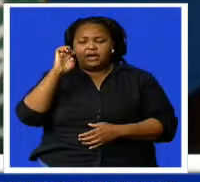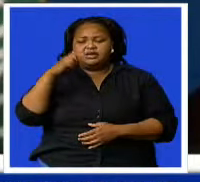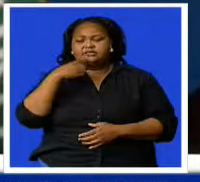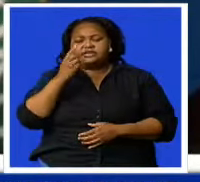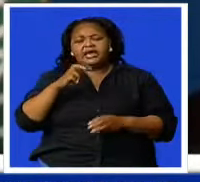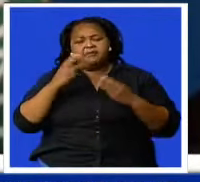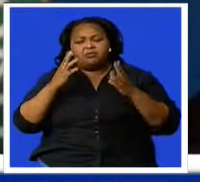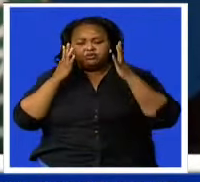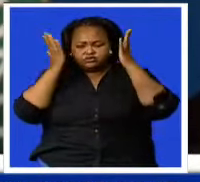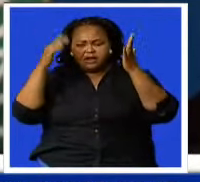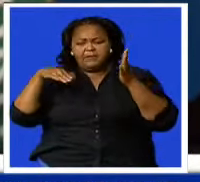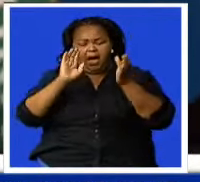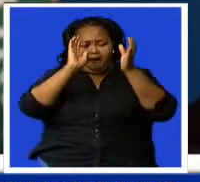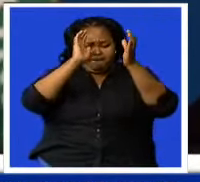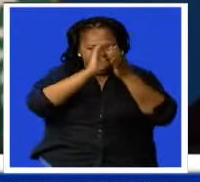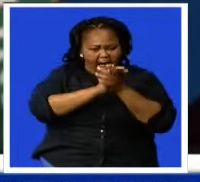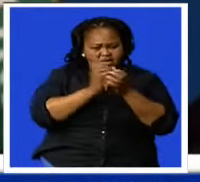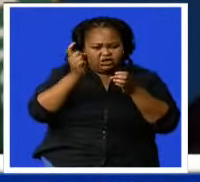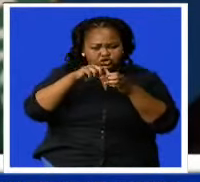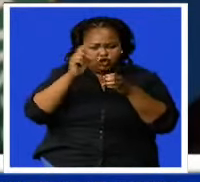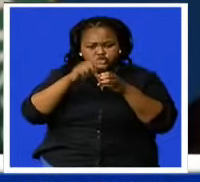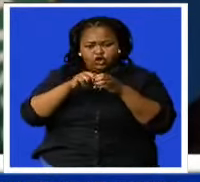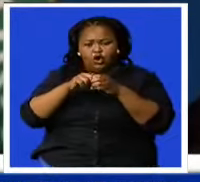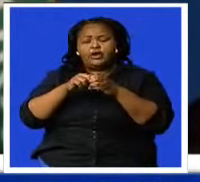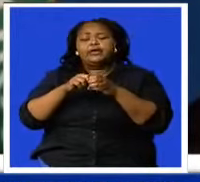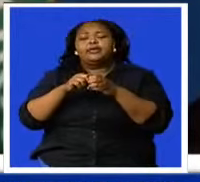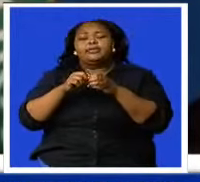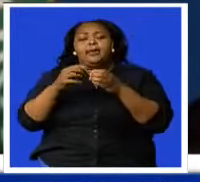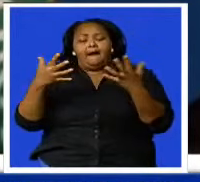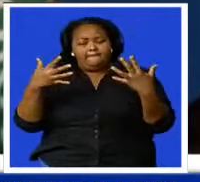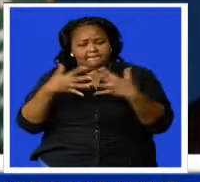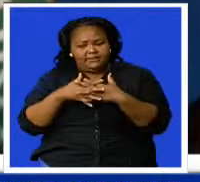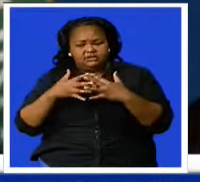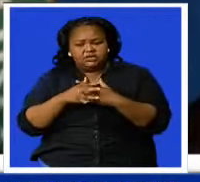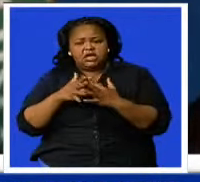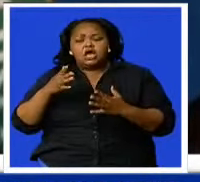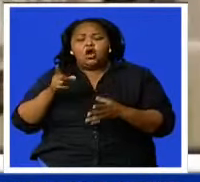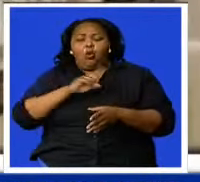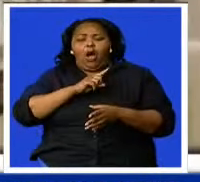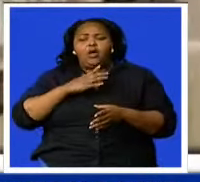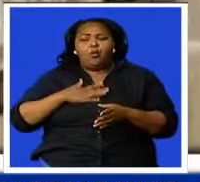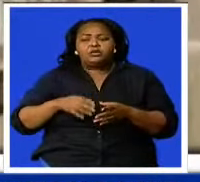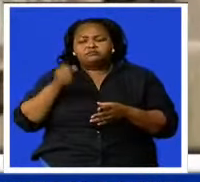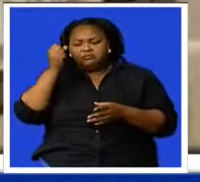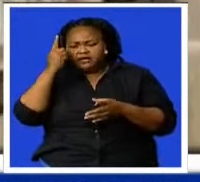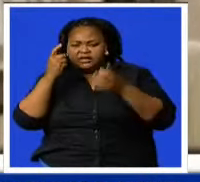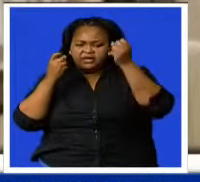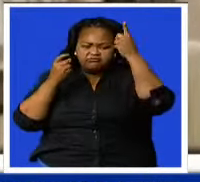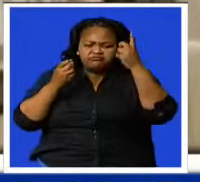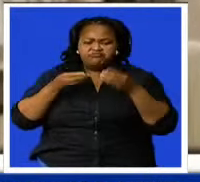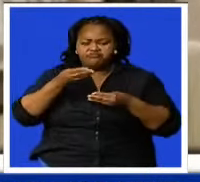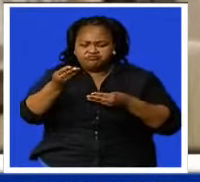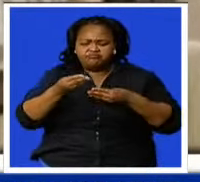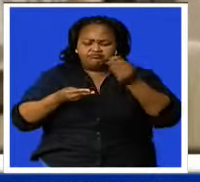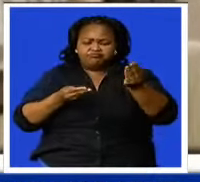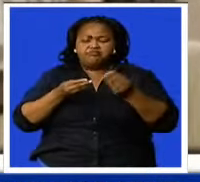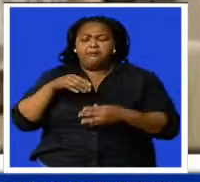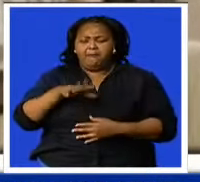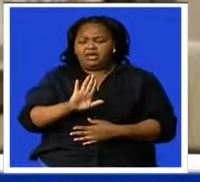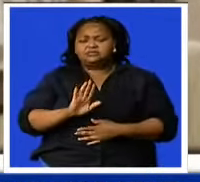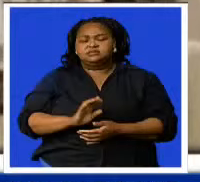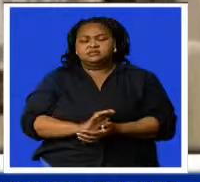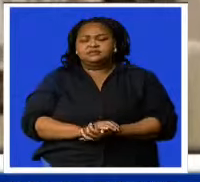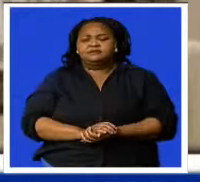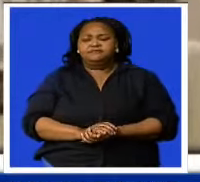kuthi nabo bakhone kuletha imibono yabo kwentiwe tinqumo letifanele. Kusita ekuthenini kokucala